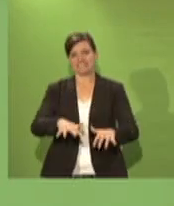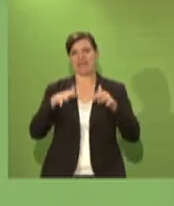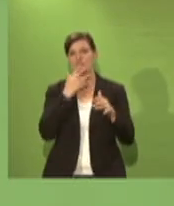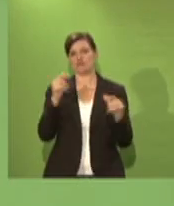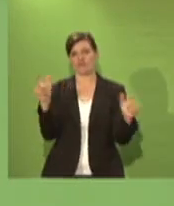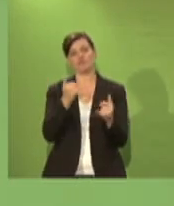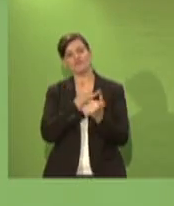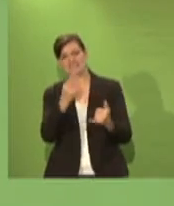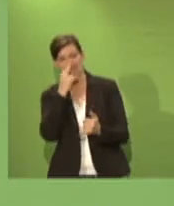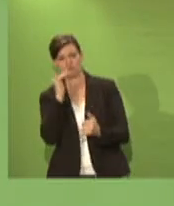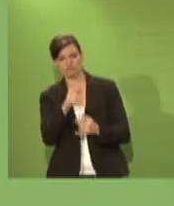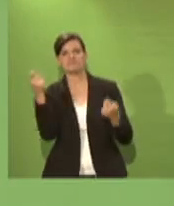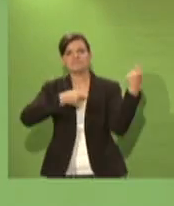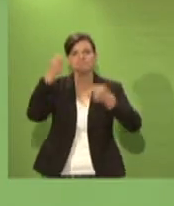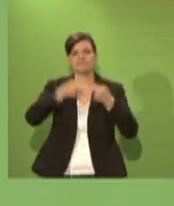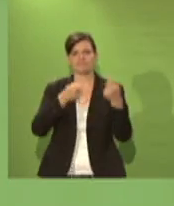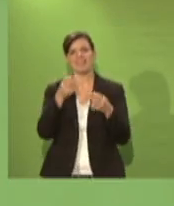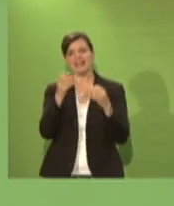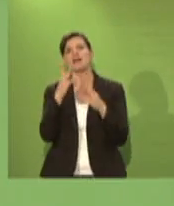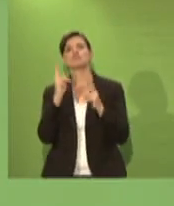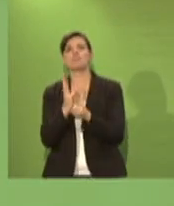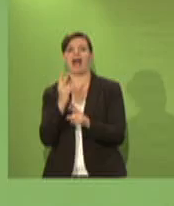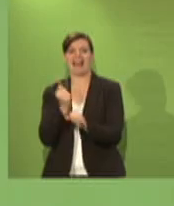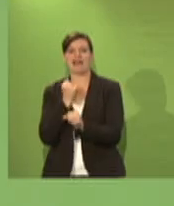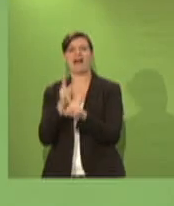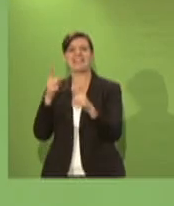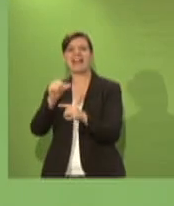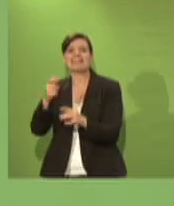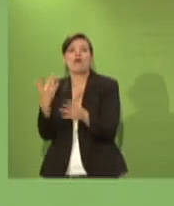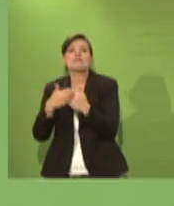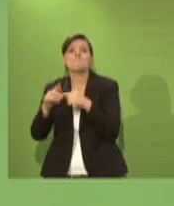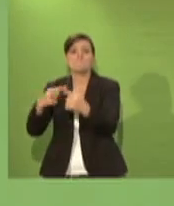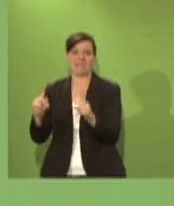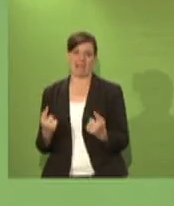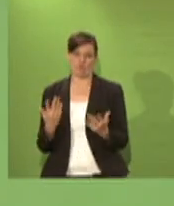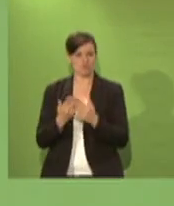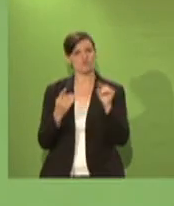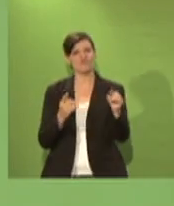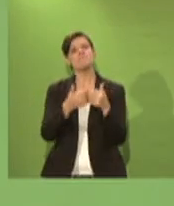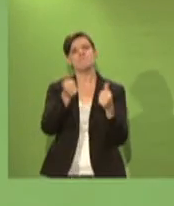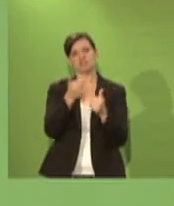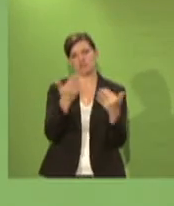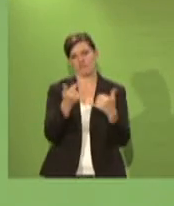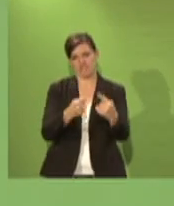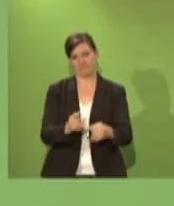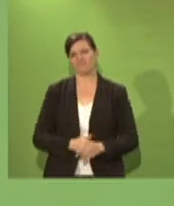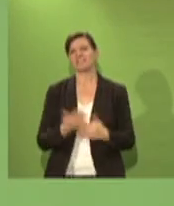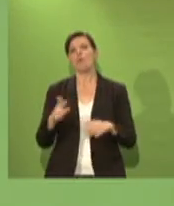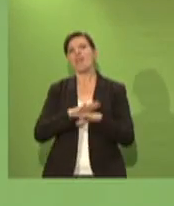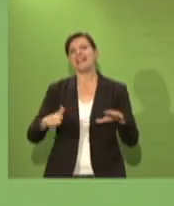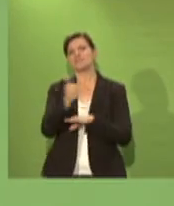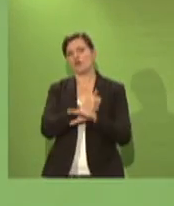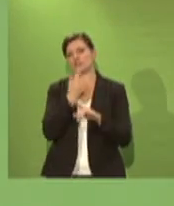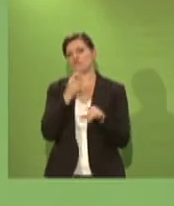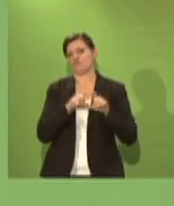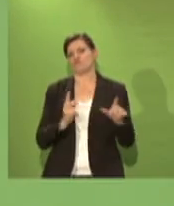noch finanziert bekommt, neben der alltäglichen Arbeit in LAGen. Da müssen wir mal sprechen, das macht der Landesvorstand, das werde ich dort auch einbringen. Da